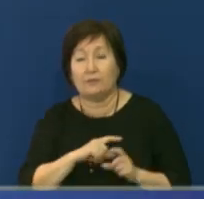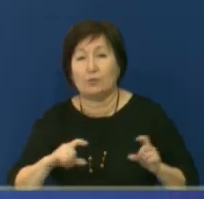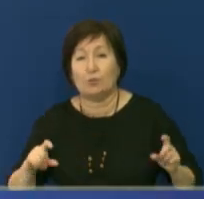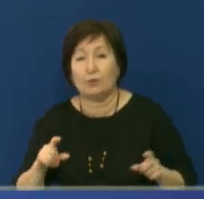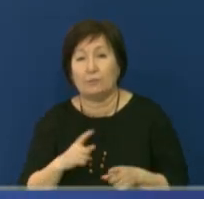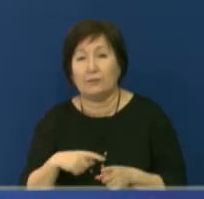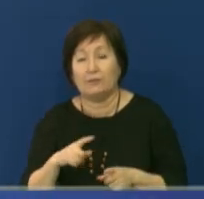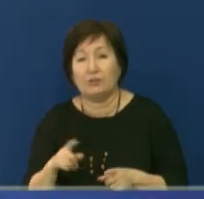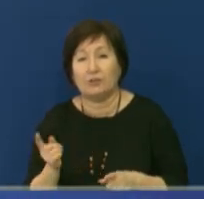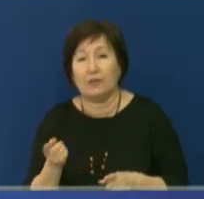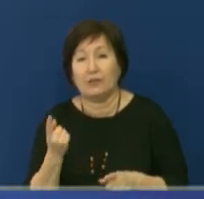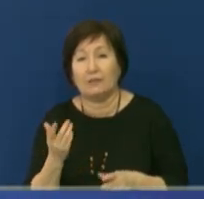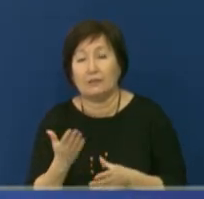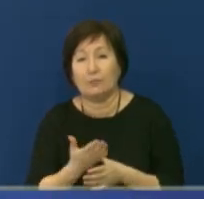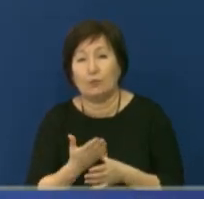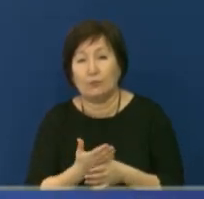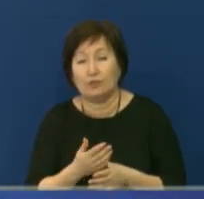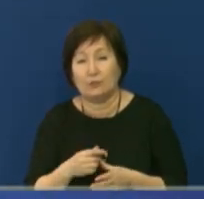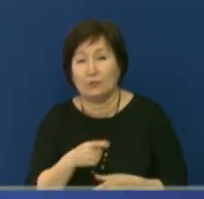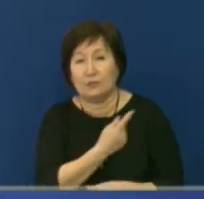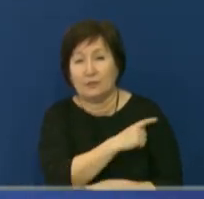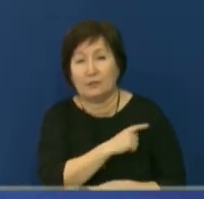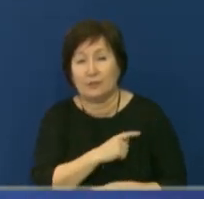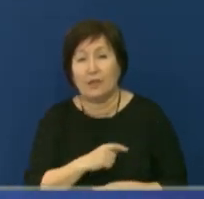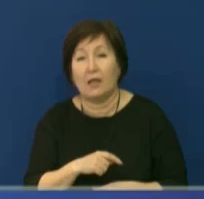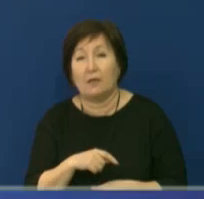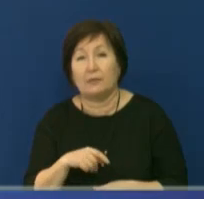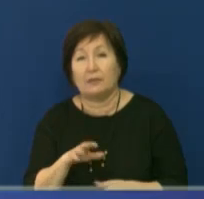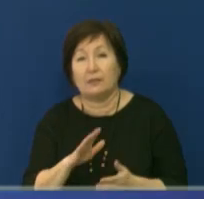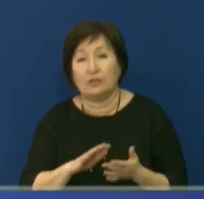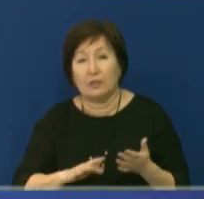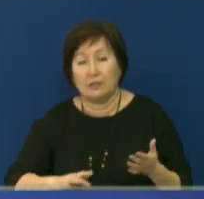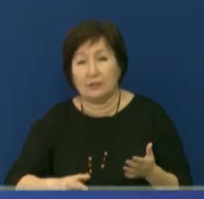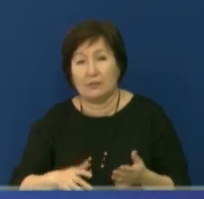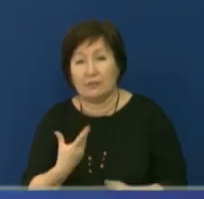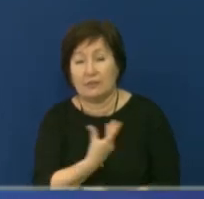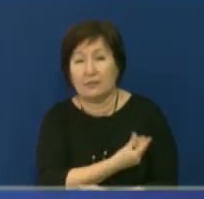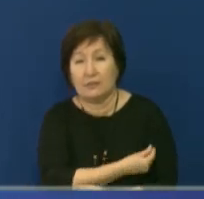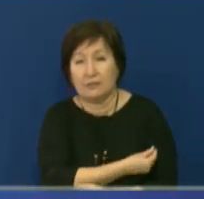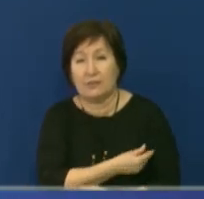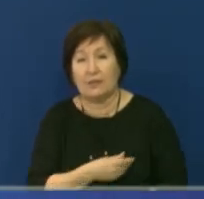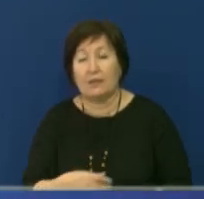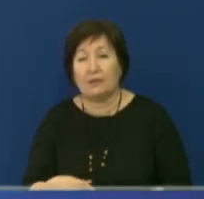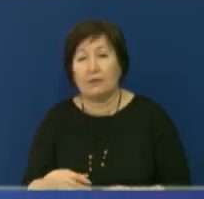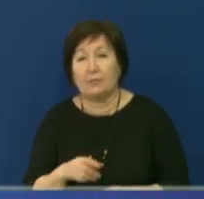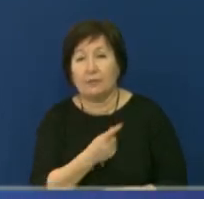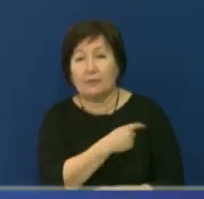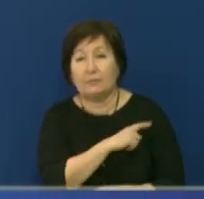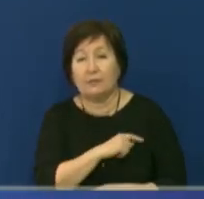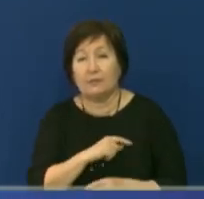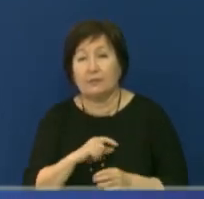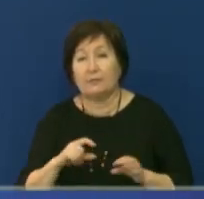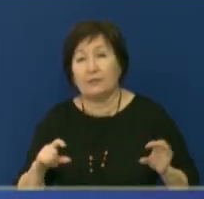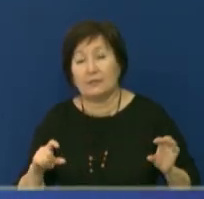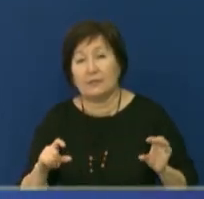1-ші компонентімен 7000-нан астам адам, ал 2-сімен 6000-нан астам адам егілген. Бұл туралы емхананың